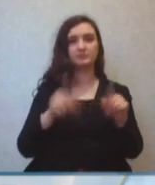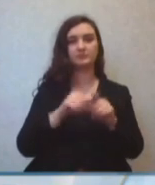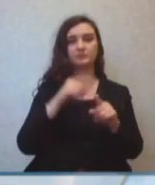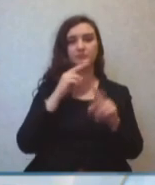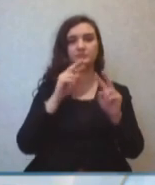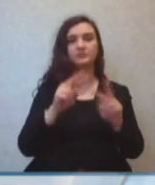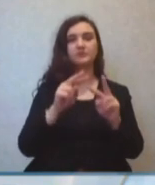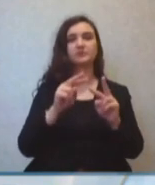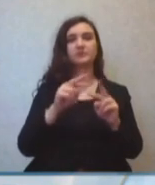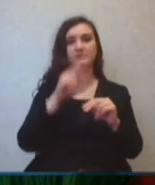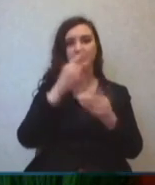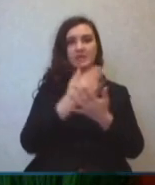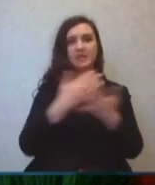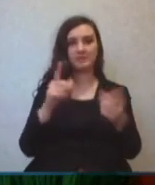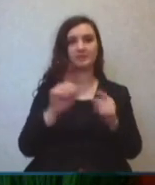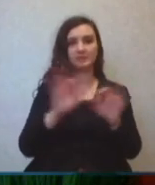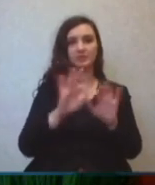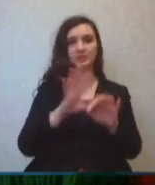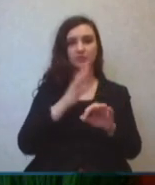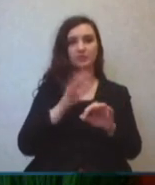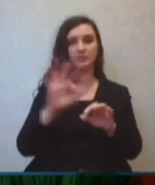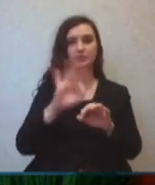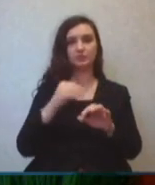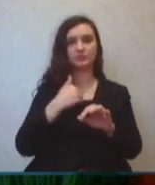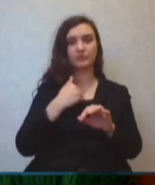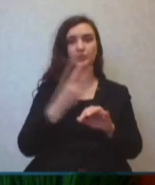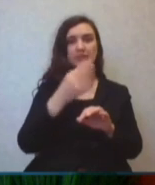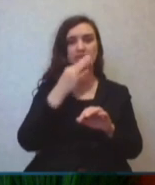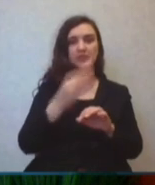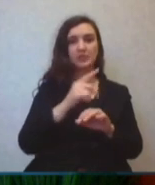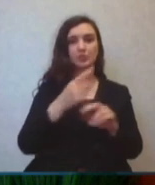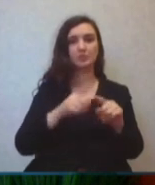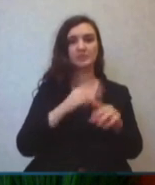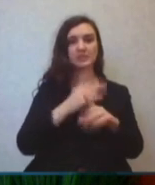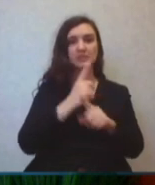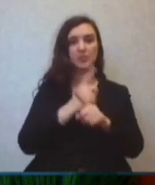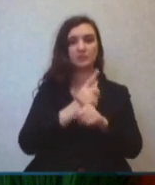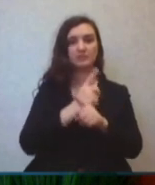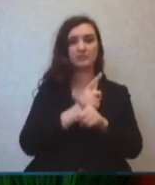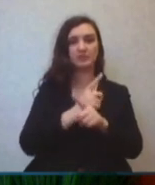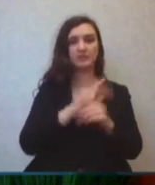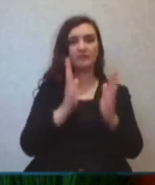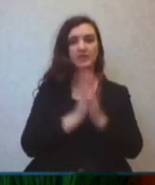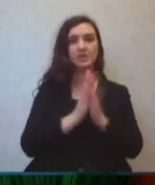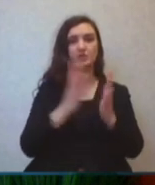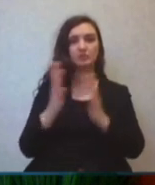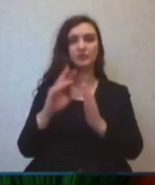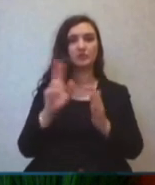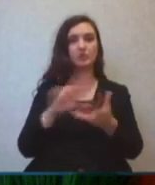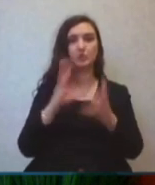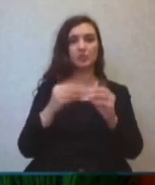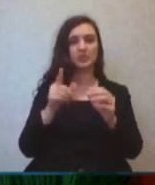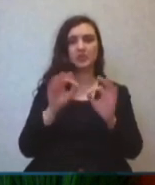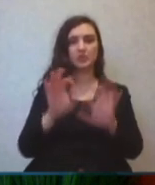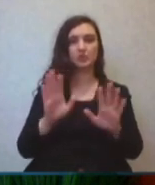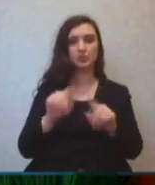მივაქცევდი ყურადღებას, მედიკამენტი ახსენეთ. ჩვენ უნდა გითხრათ, რომ ეს არის დაუშვებელი ყველა შემთხვევაში და სრულიად